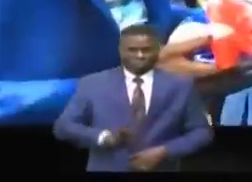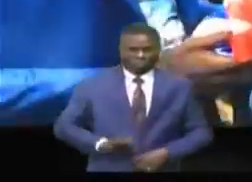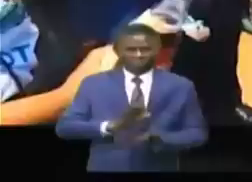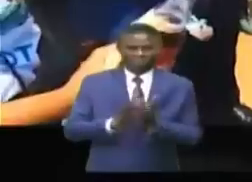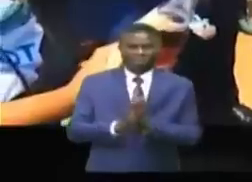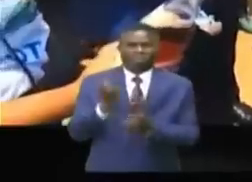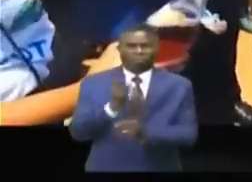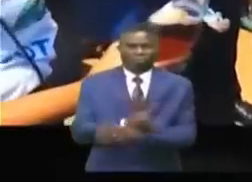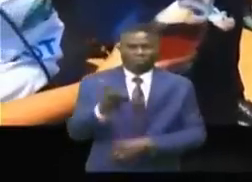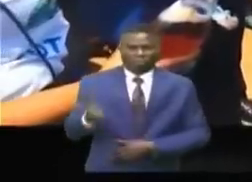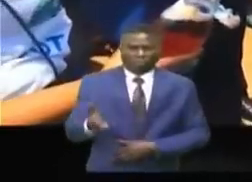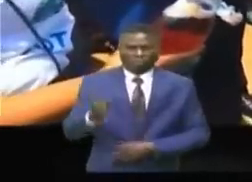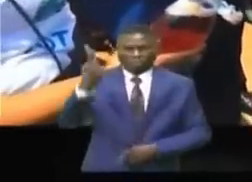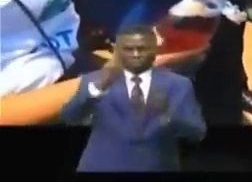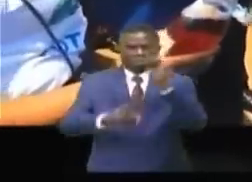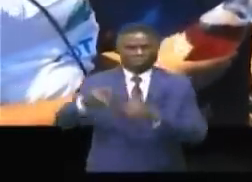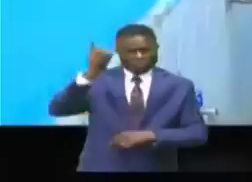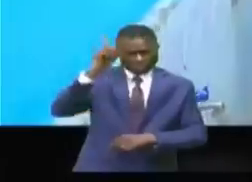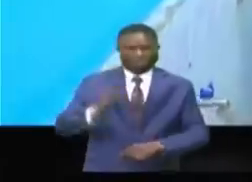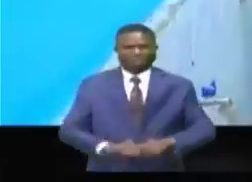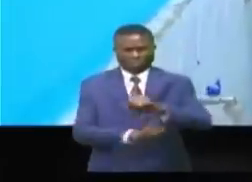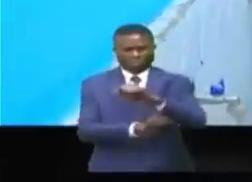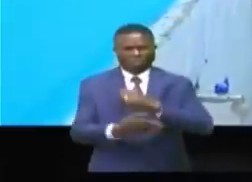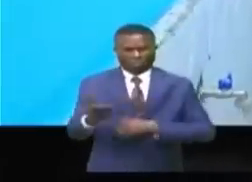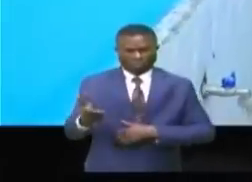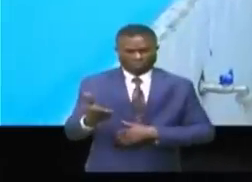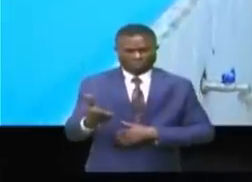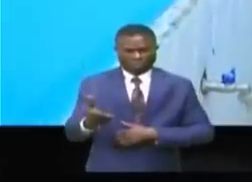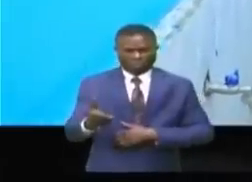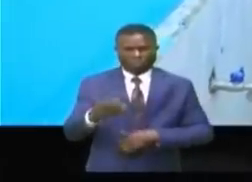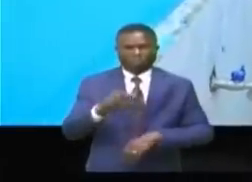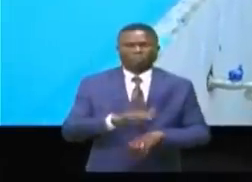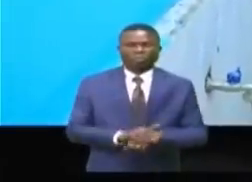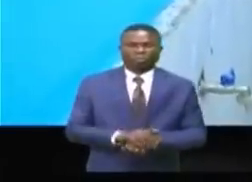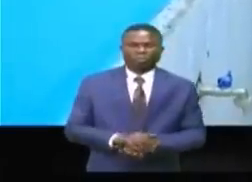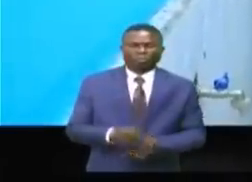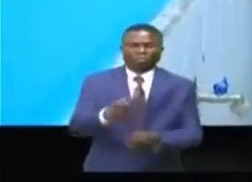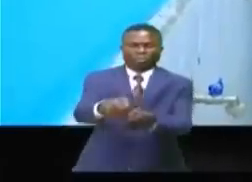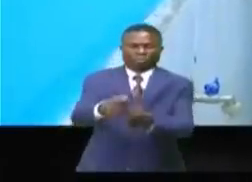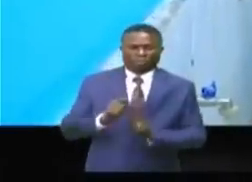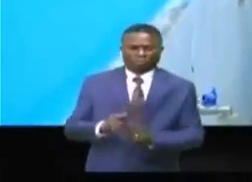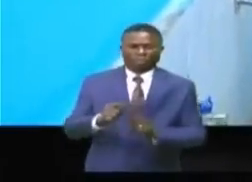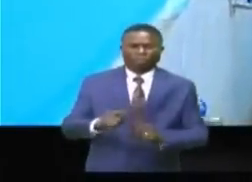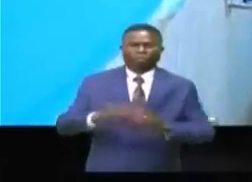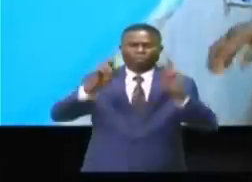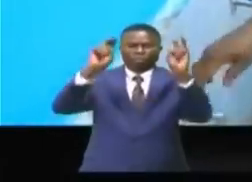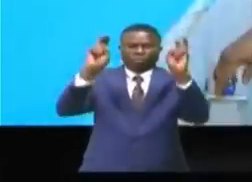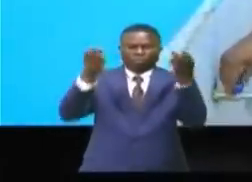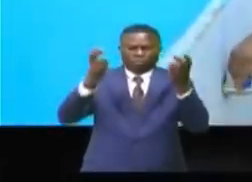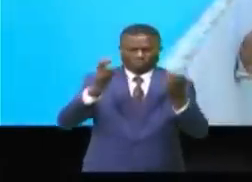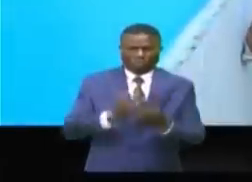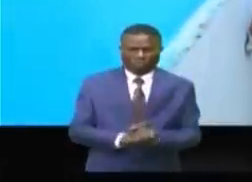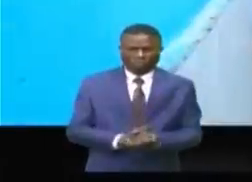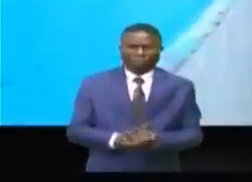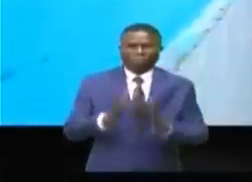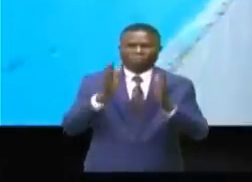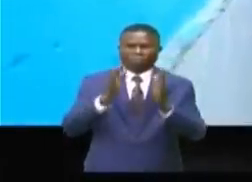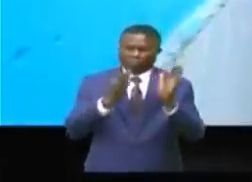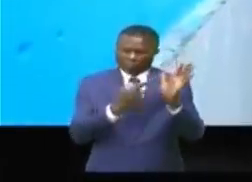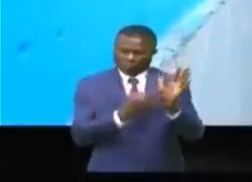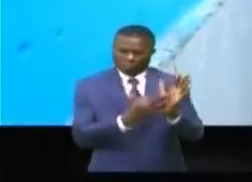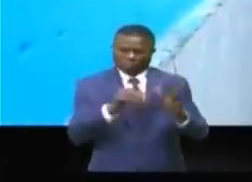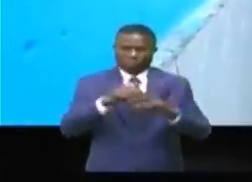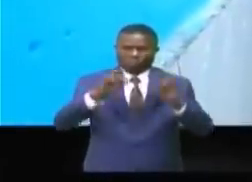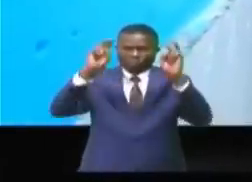Tshisekedi Tshilombo, les peuples d'abord. 21 puits au total à travers la ville de Kalemi, dont 10 complètement finis et inaugurés à